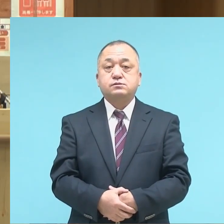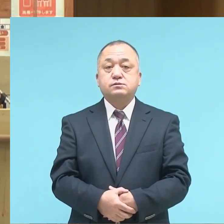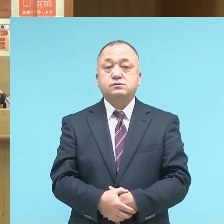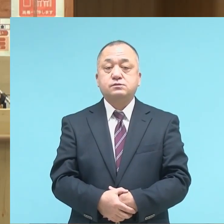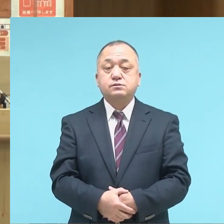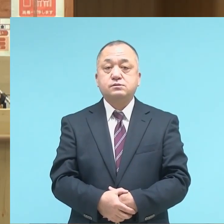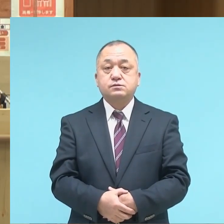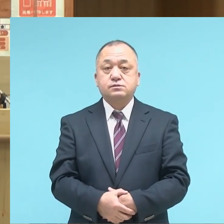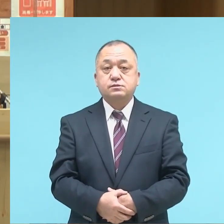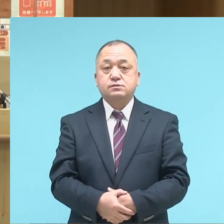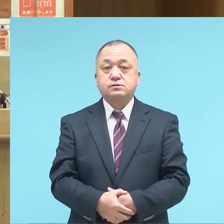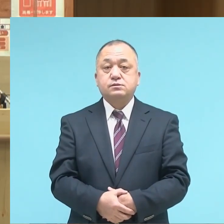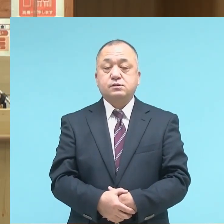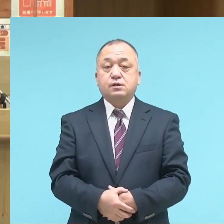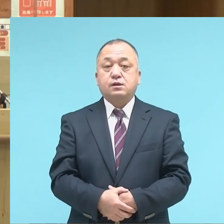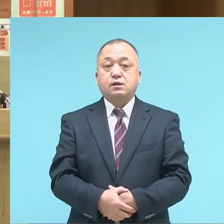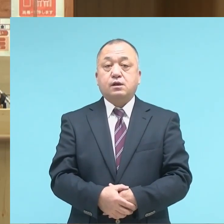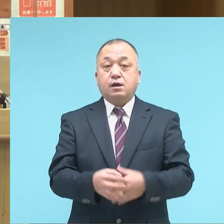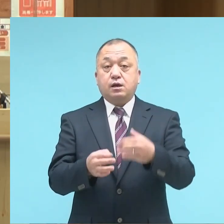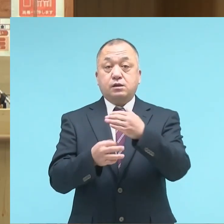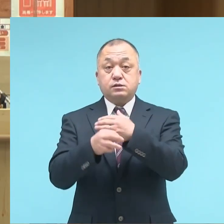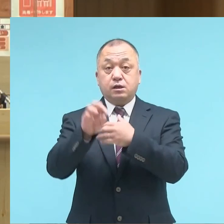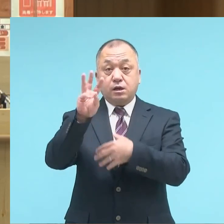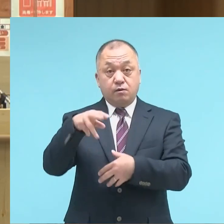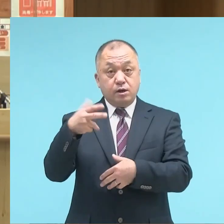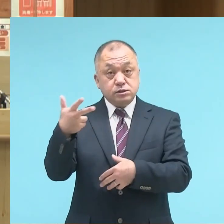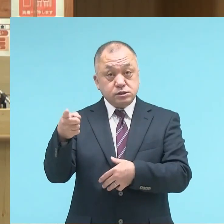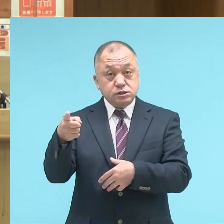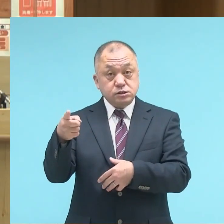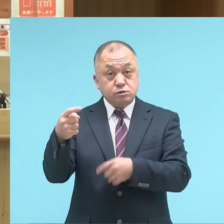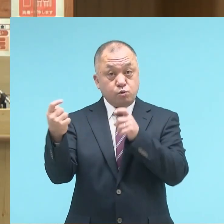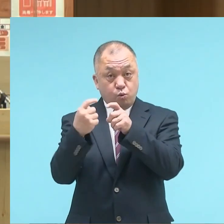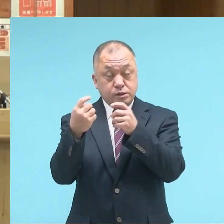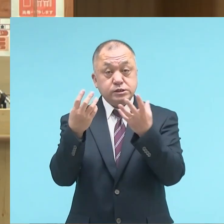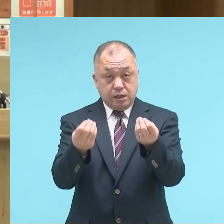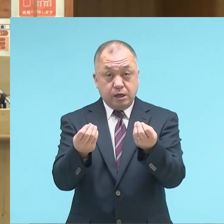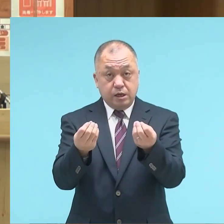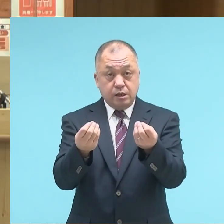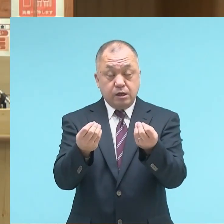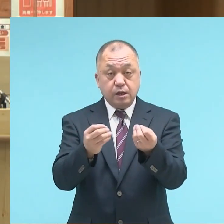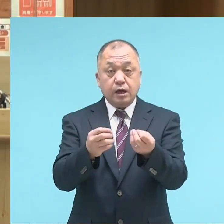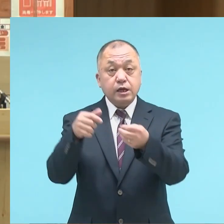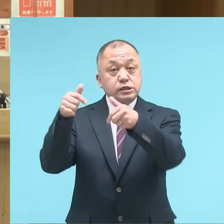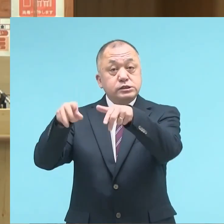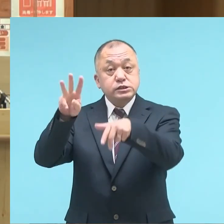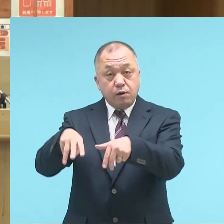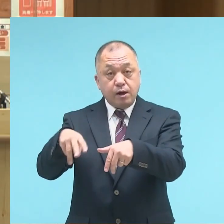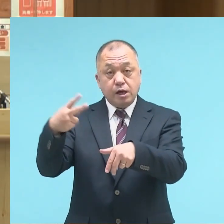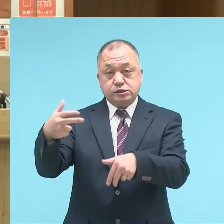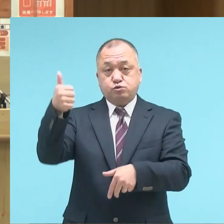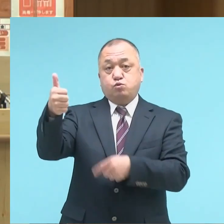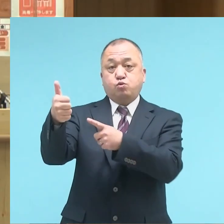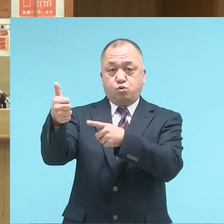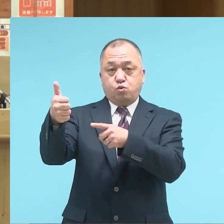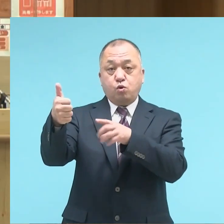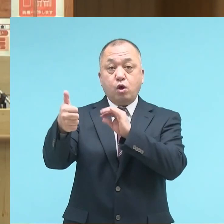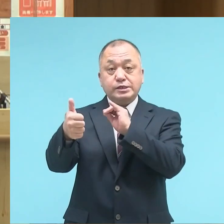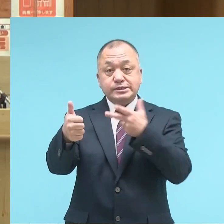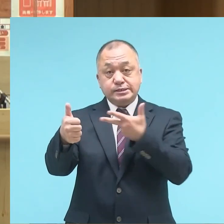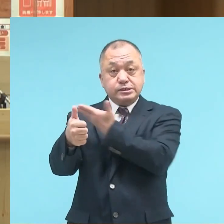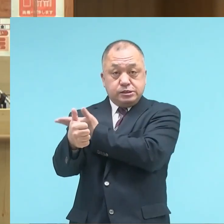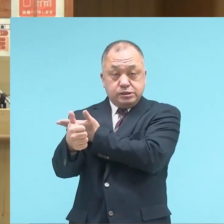ごめんなさい、前が出てきて、旭川市と協議したとおっしゃいましたけども、それは西川市長と知事との間で直接